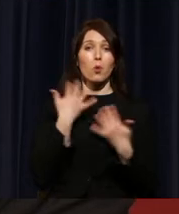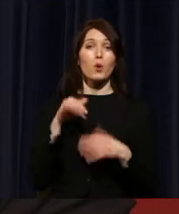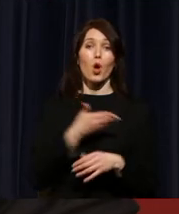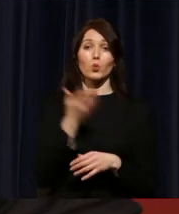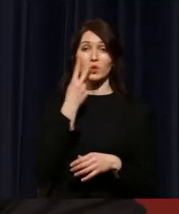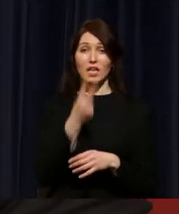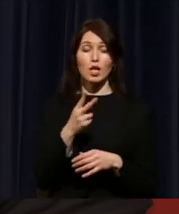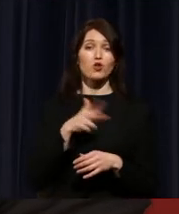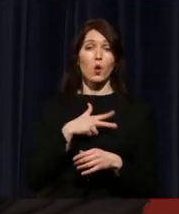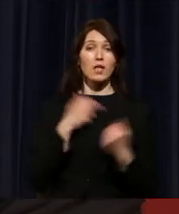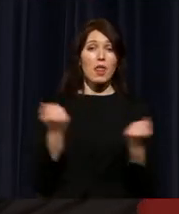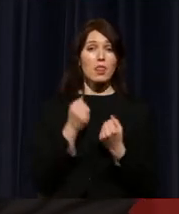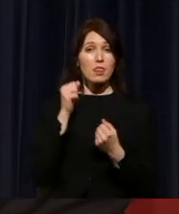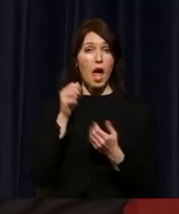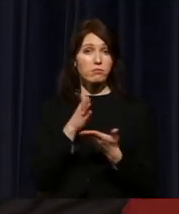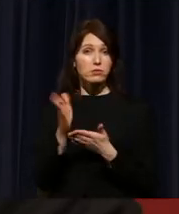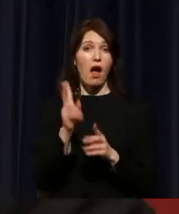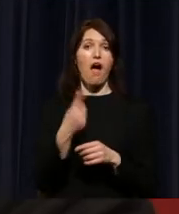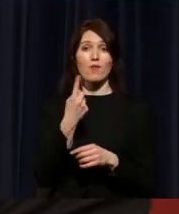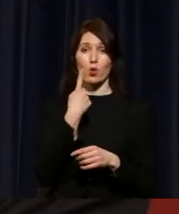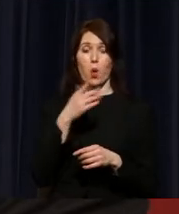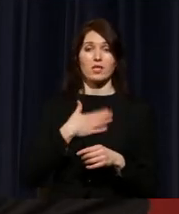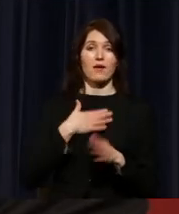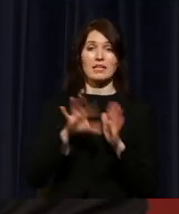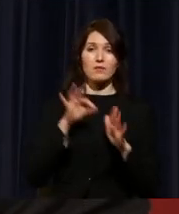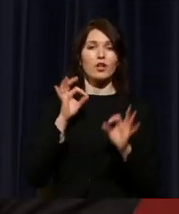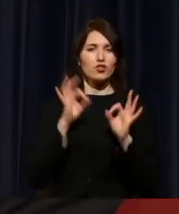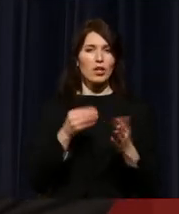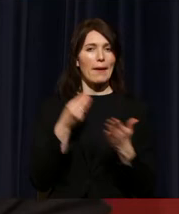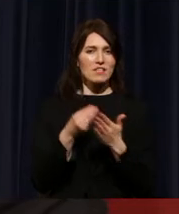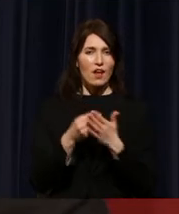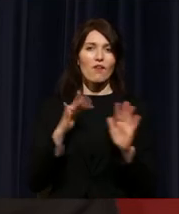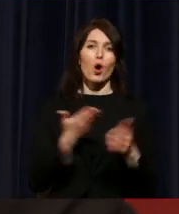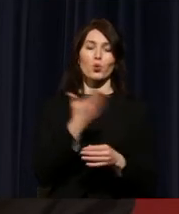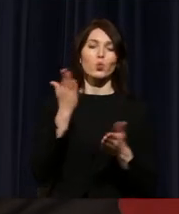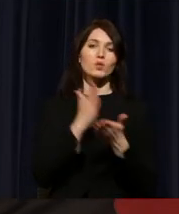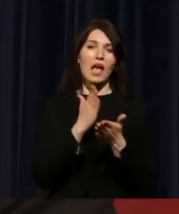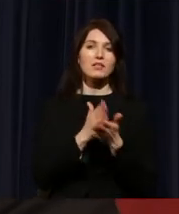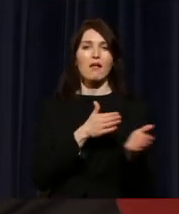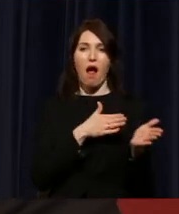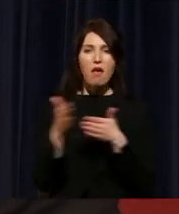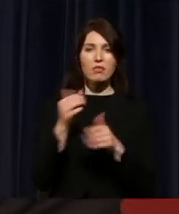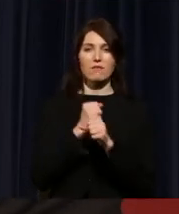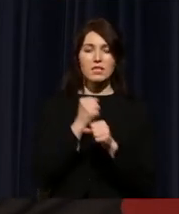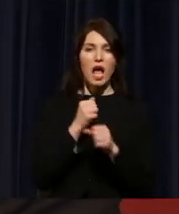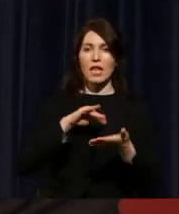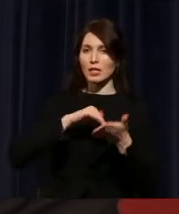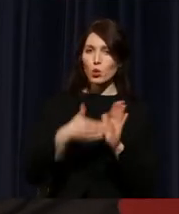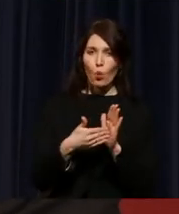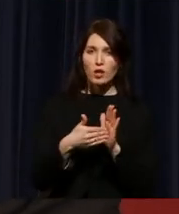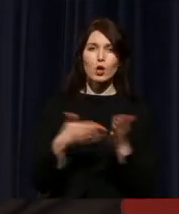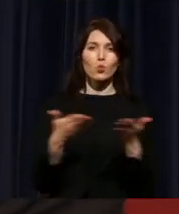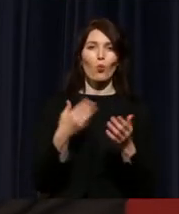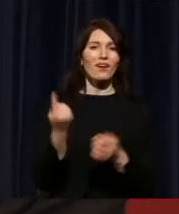skatāties uz sociālo darbu kā uz savu vienu no izvēlēm, noteikti izvērtējiet to, vai jūs esat gatavi strādāt situācijās,